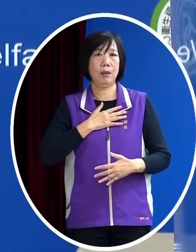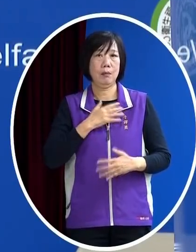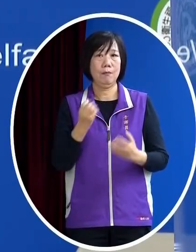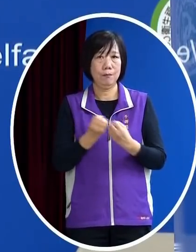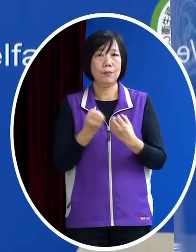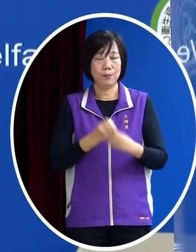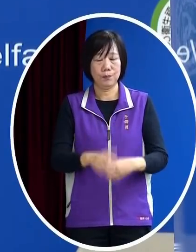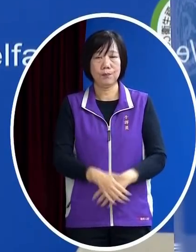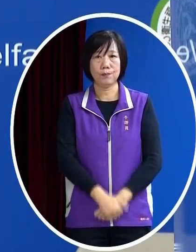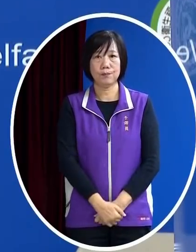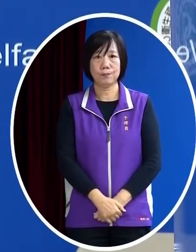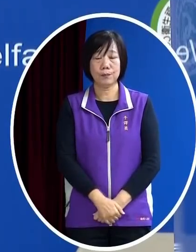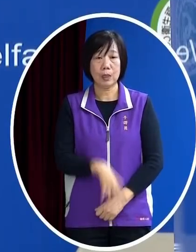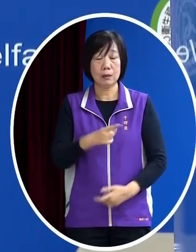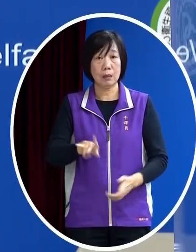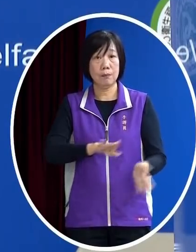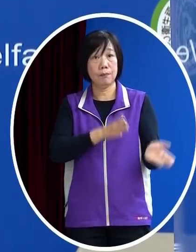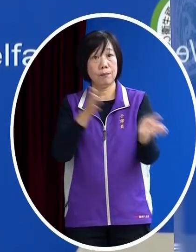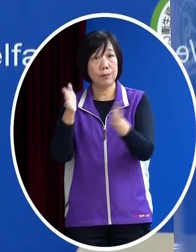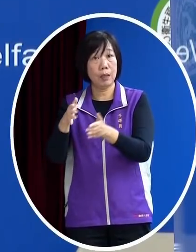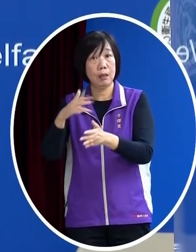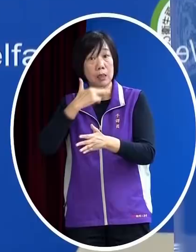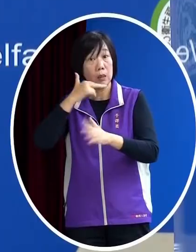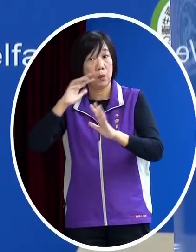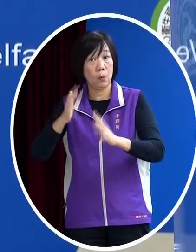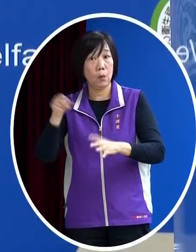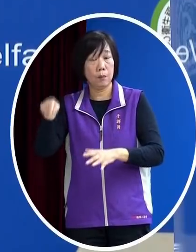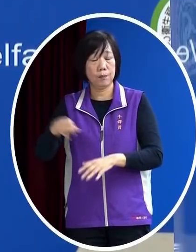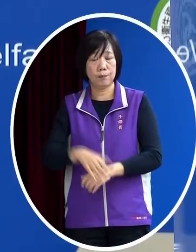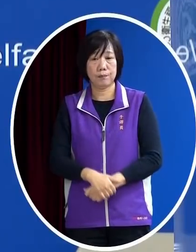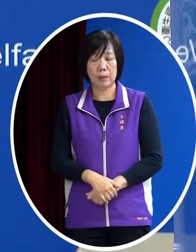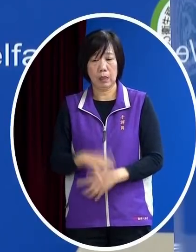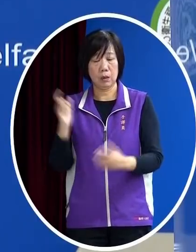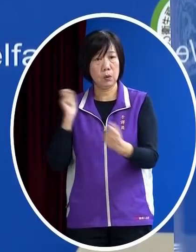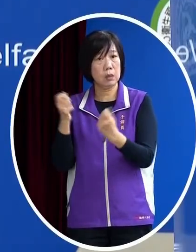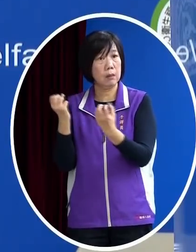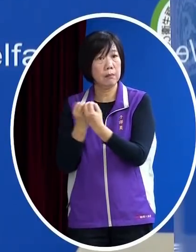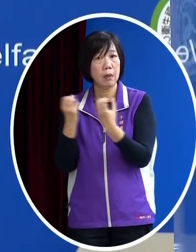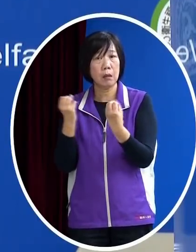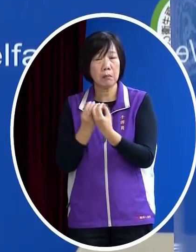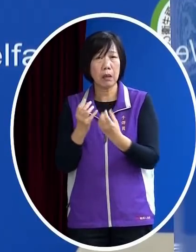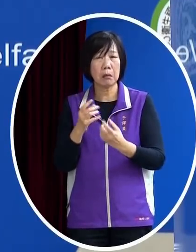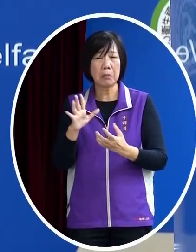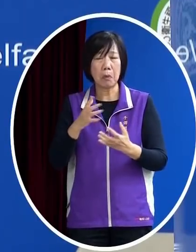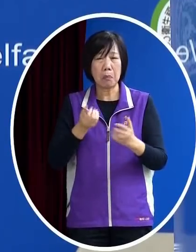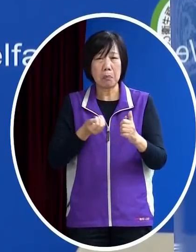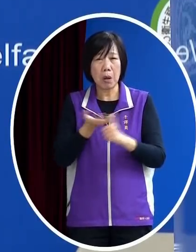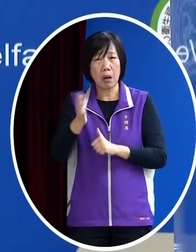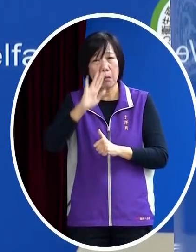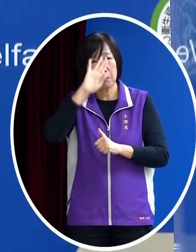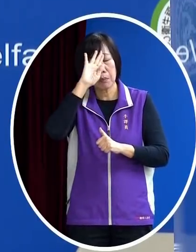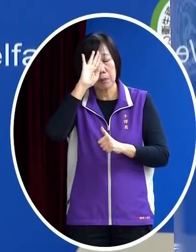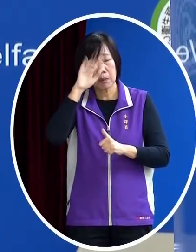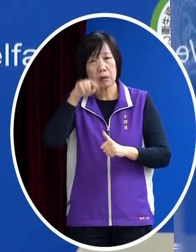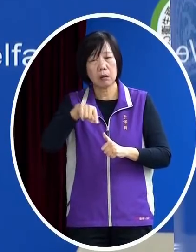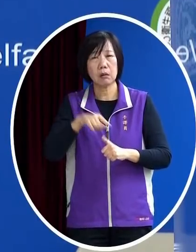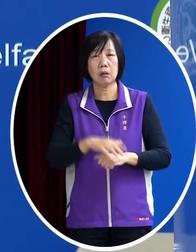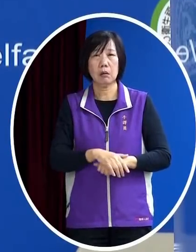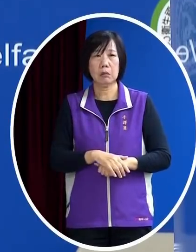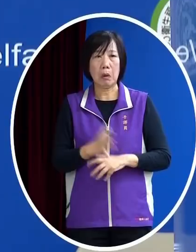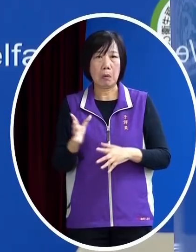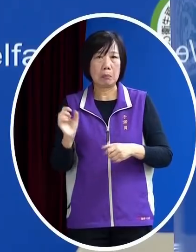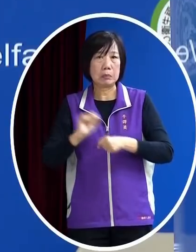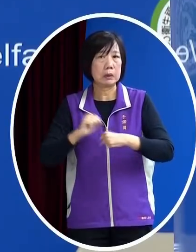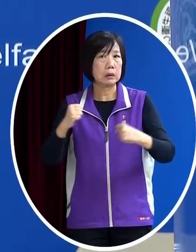那另外针对英国近来爆发这个似乎这个传染力相对的比较